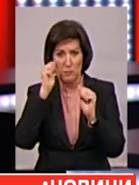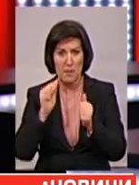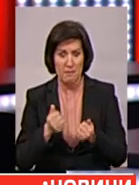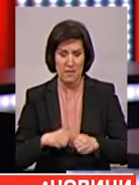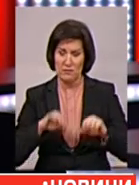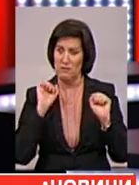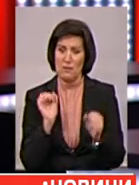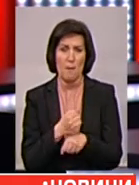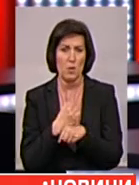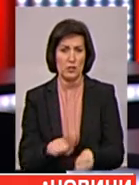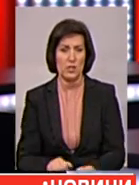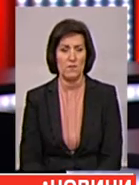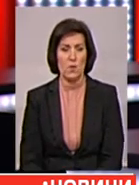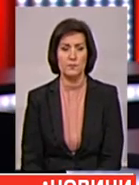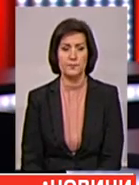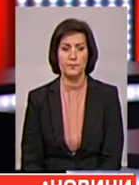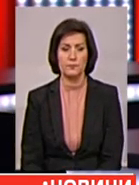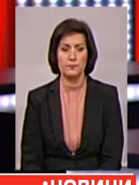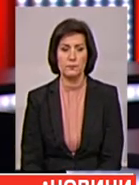Роман Сом'як докладніше.